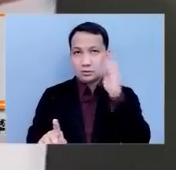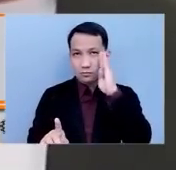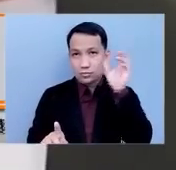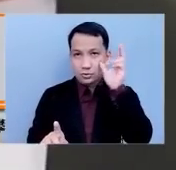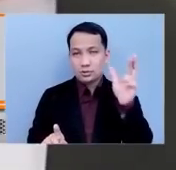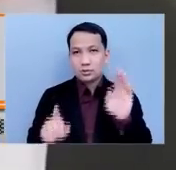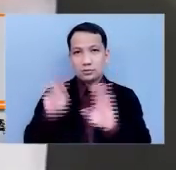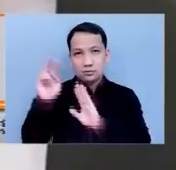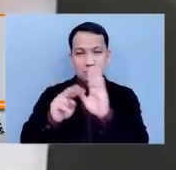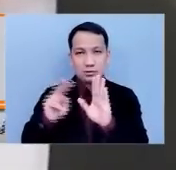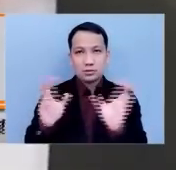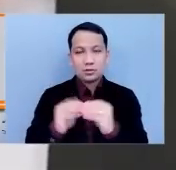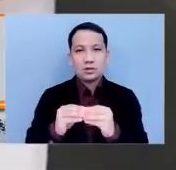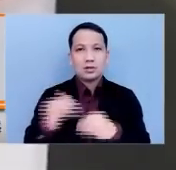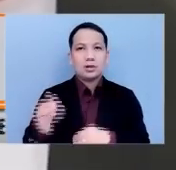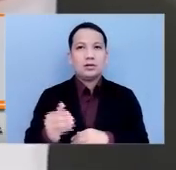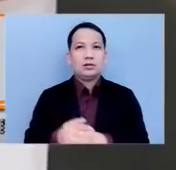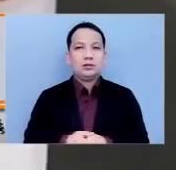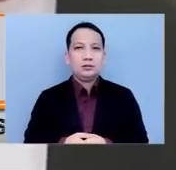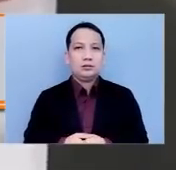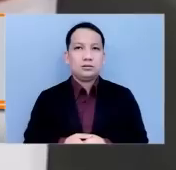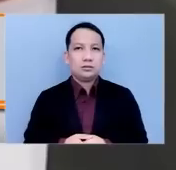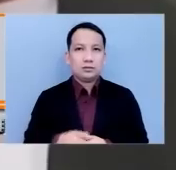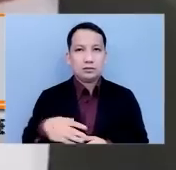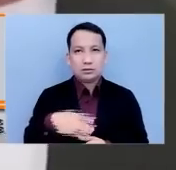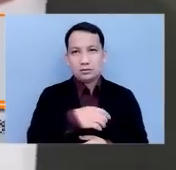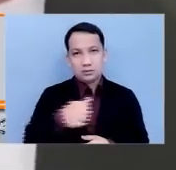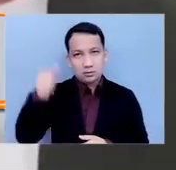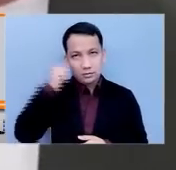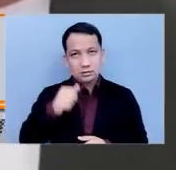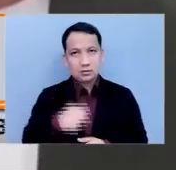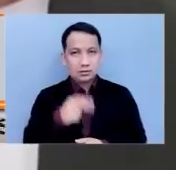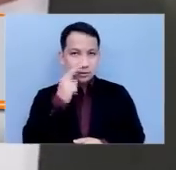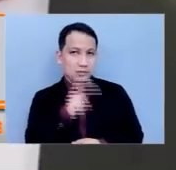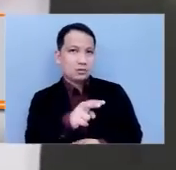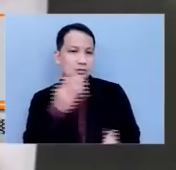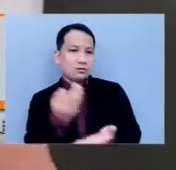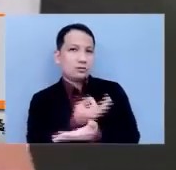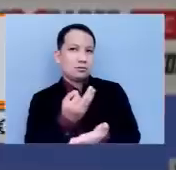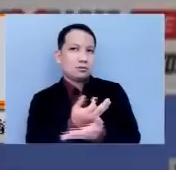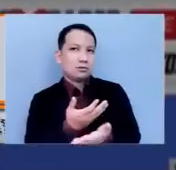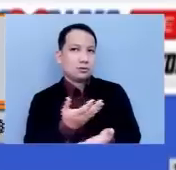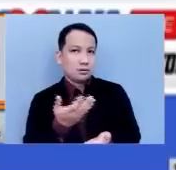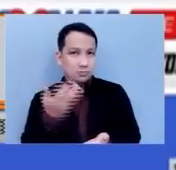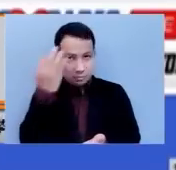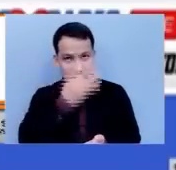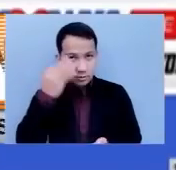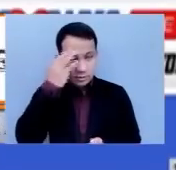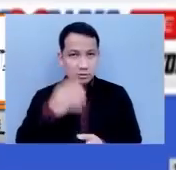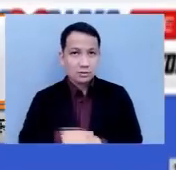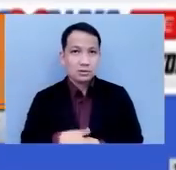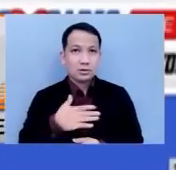video conference, may pang-asar agad ang kongresista. Kitang-kita naman how fresh my face is, di ba? The freshness of